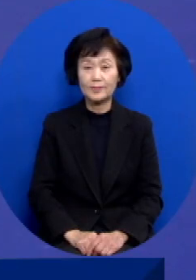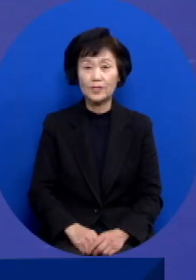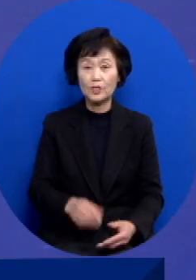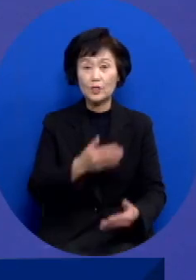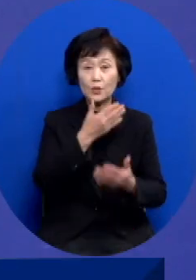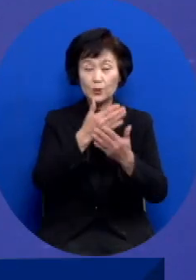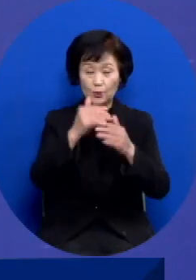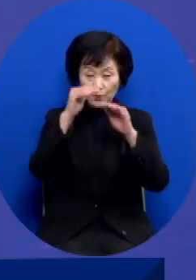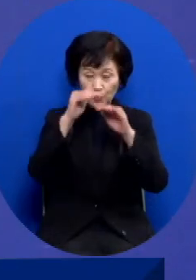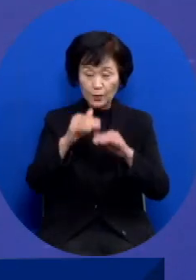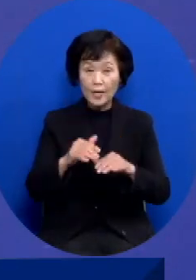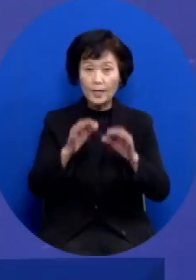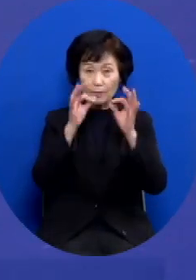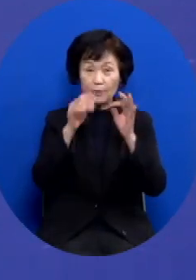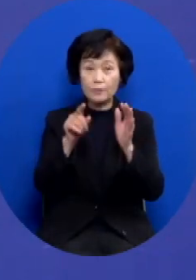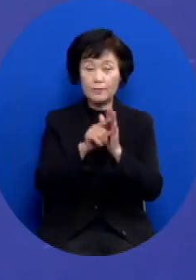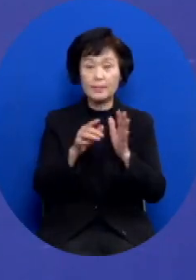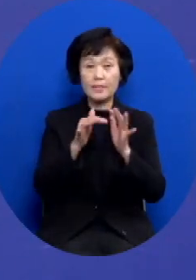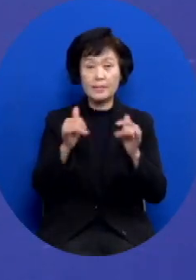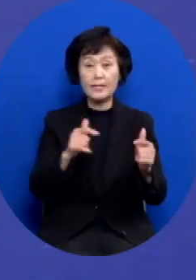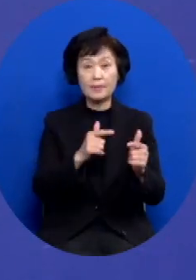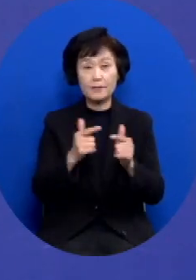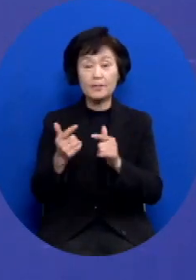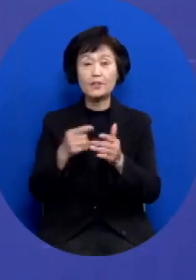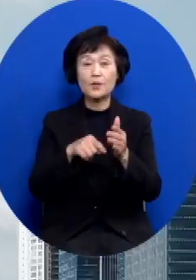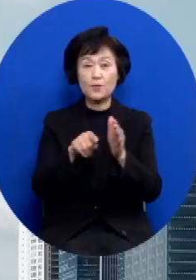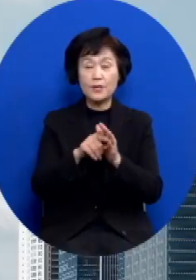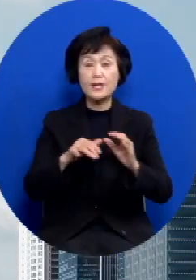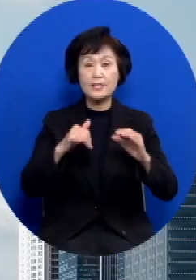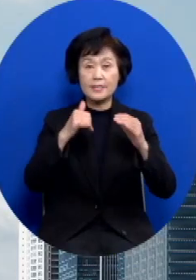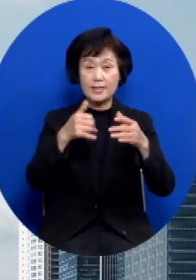주요 이슈를 살펴보는 소셜 브리핑 크리스천을 위한 세상복입니다.